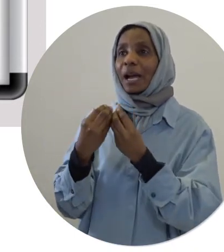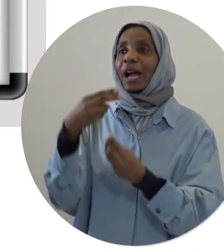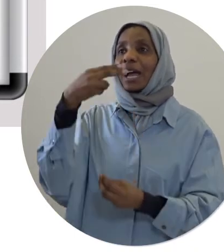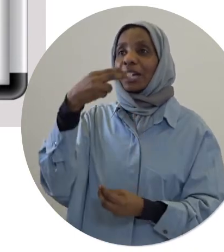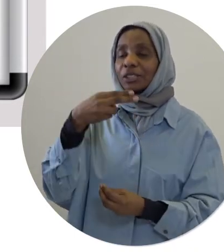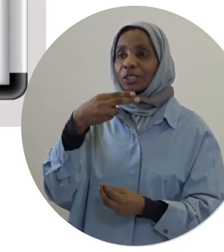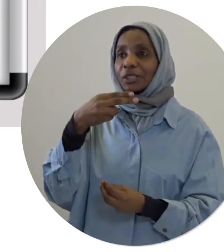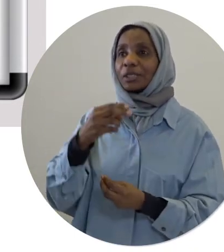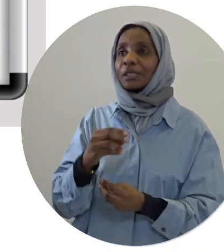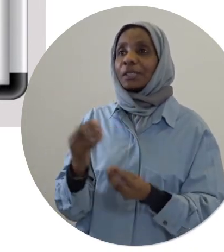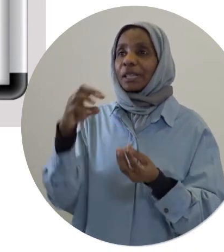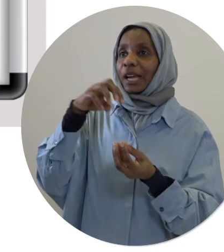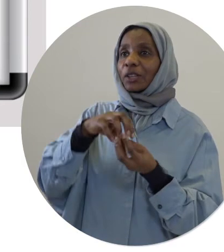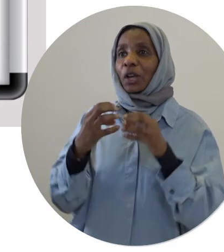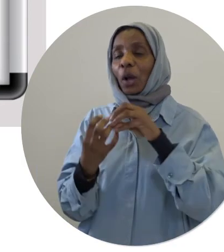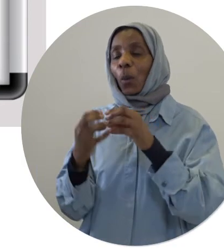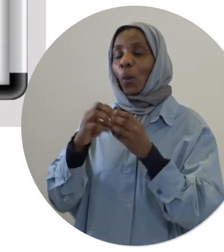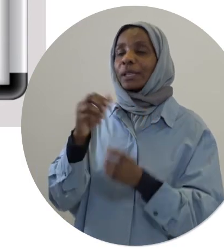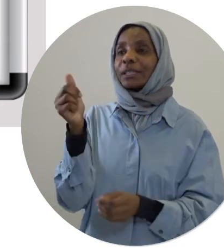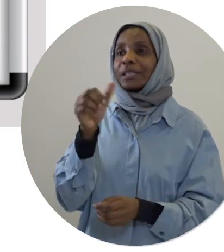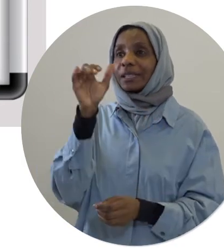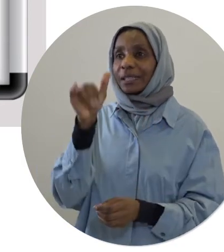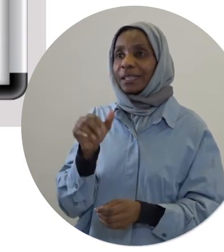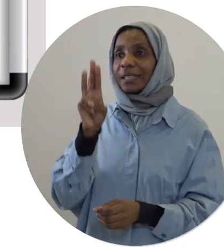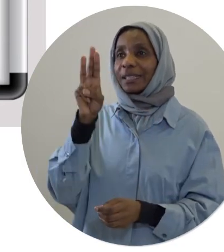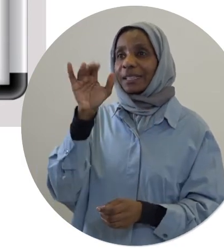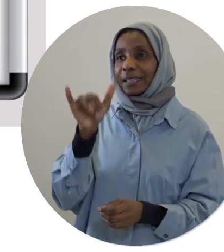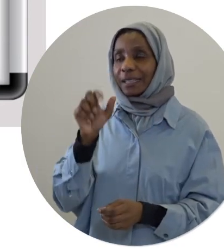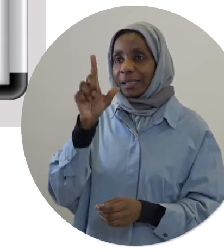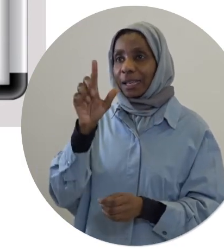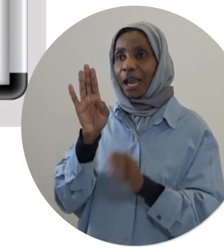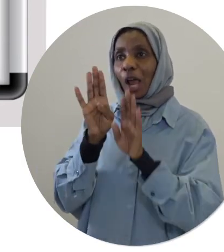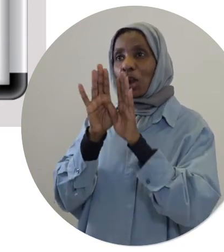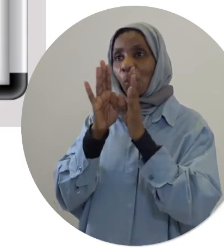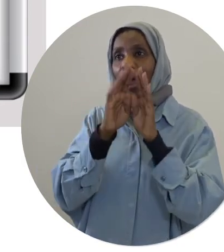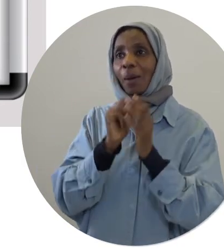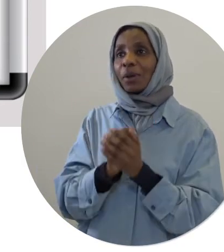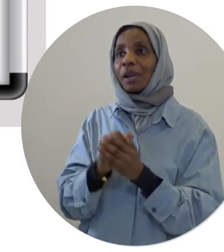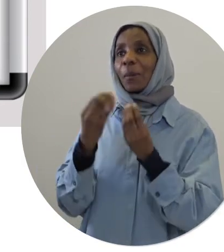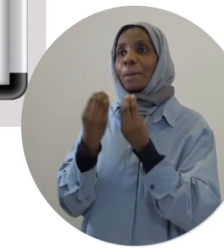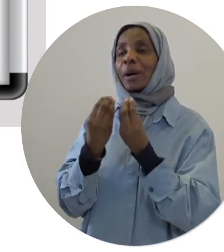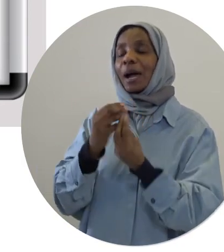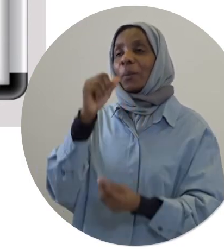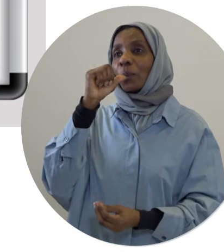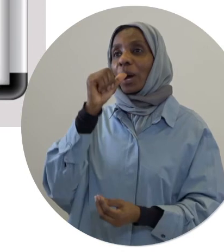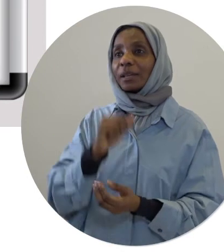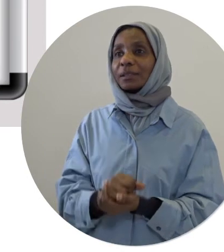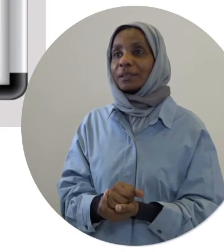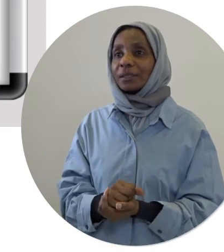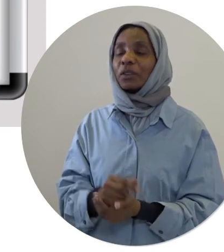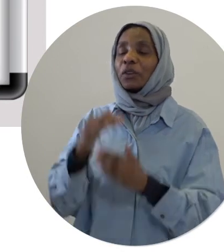لها ليتكون الإيثين المقابل أو الألكين المقابل وهو الإيثين